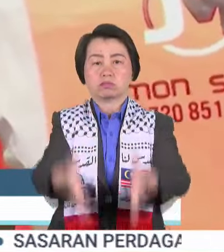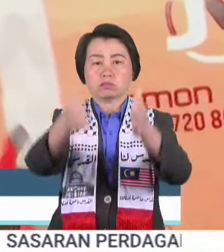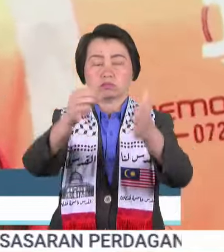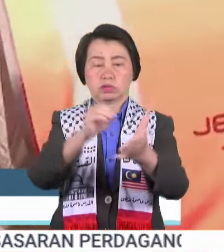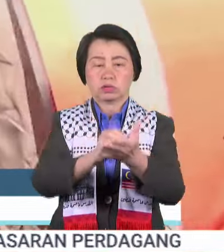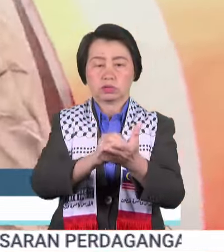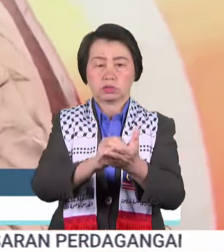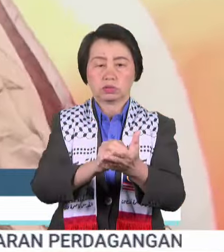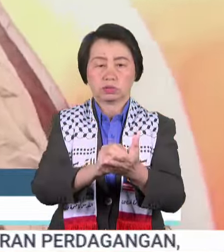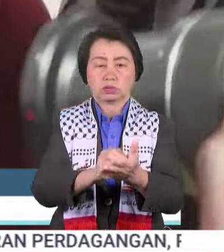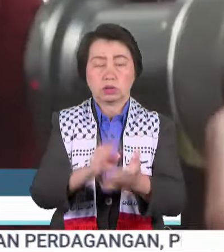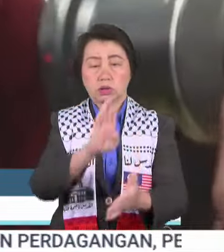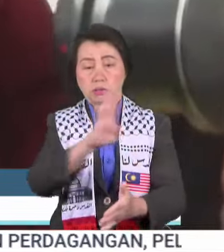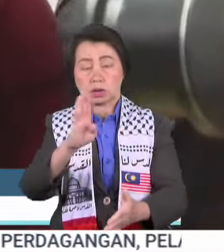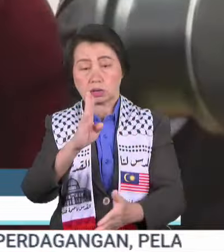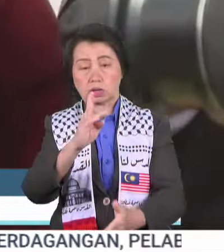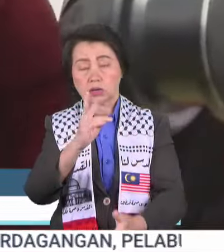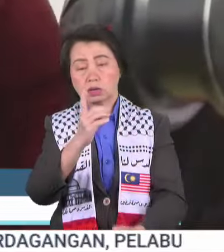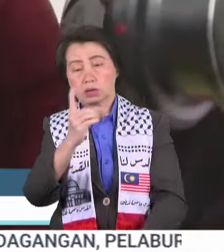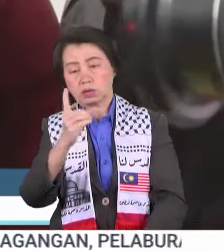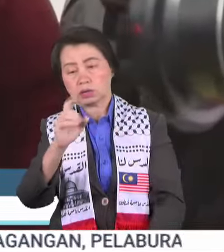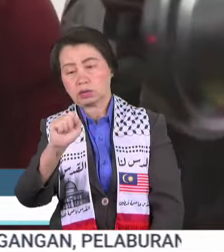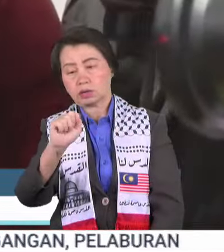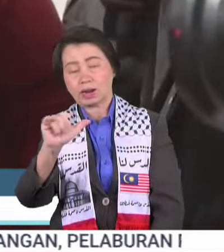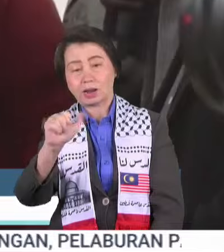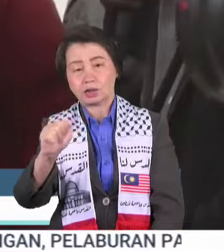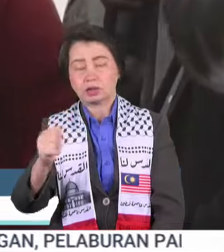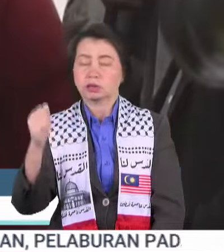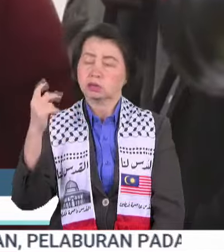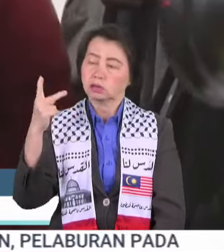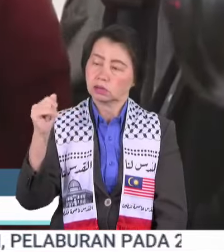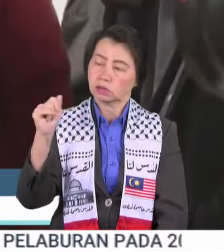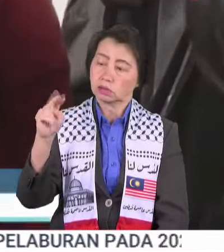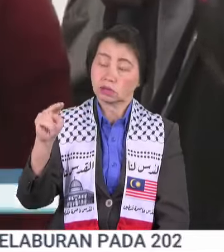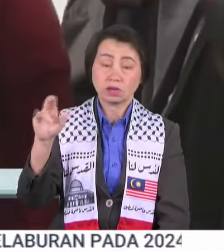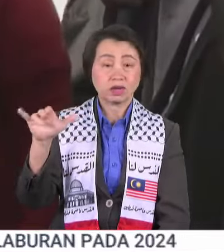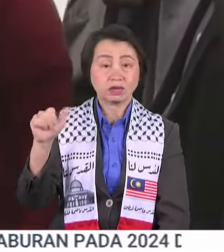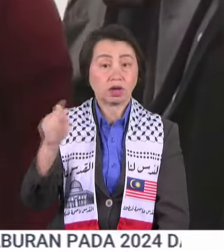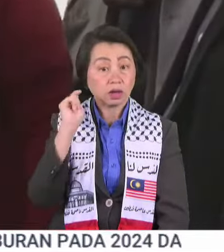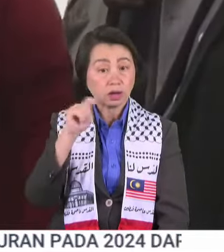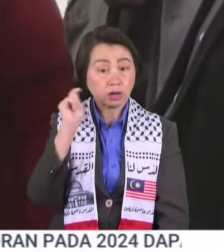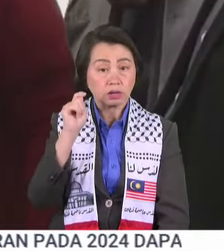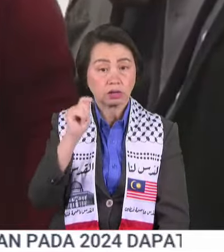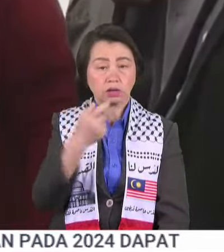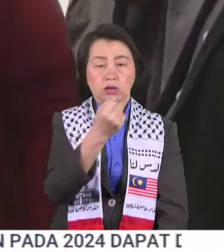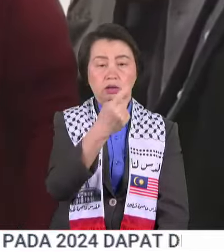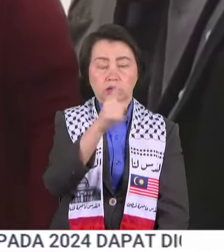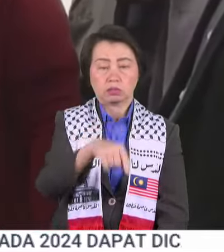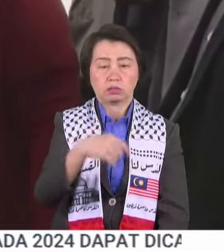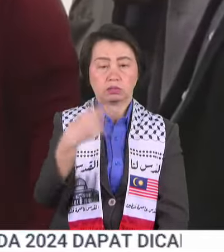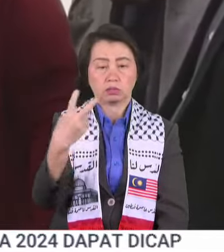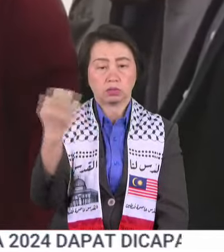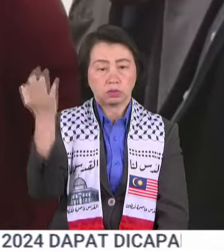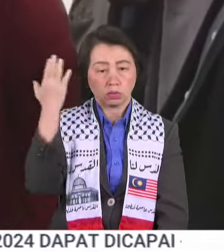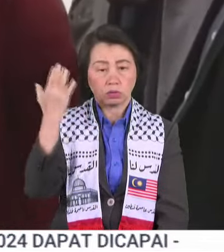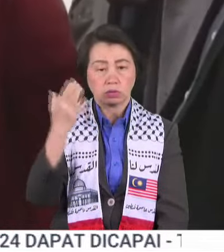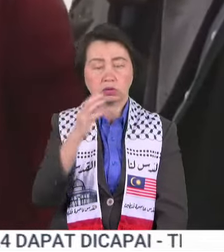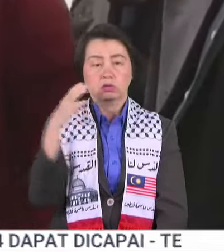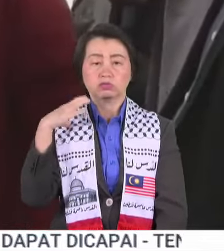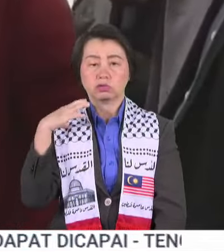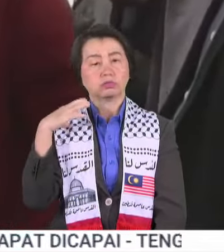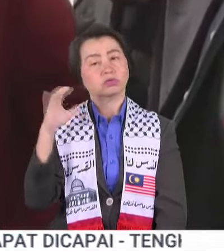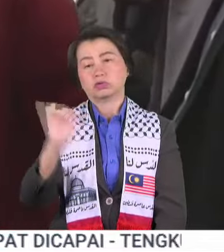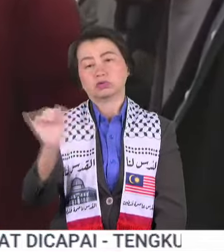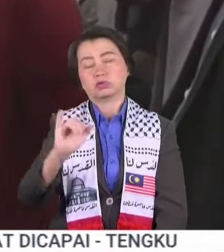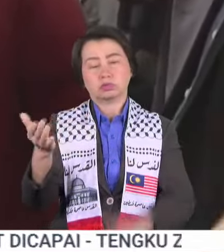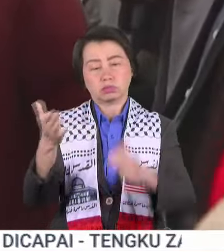di Kaptagat, Barat Daya, Kenya pada 11 Februari lalu. Jurulatihnya, Gervais Hakizimana, turut meninggal